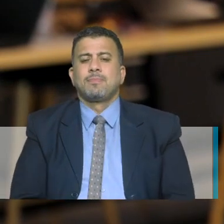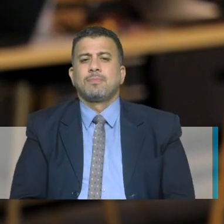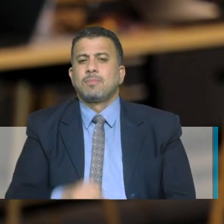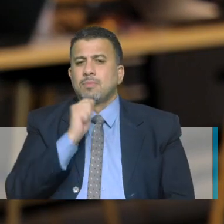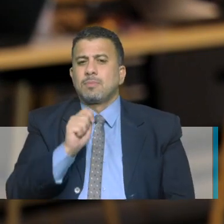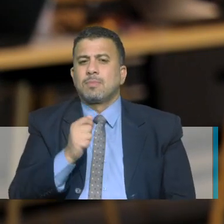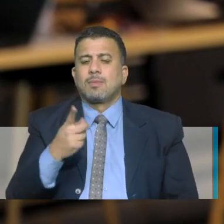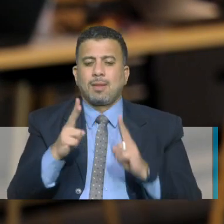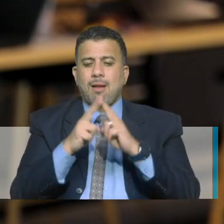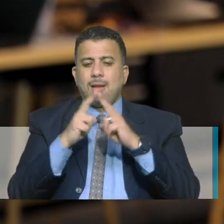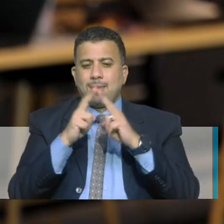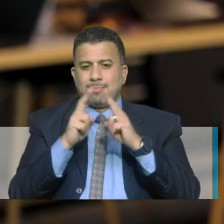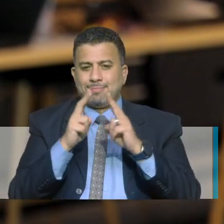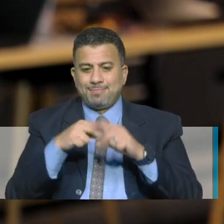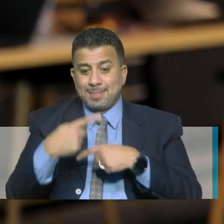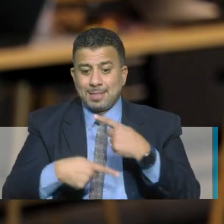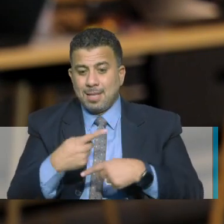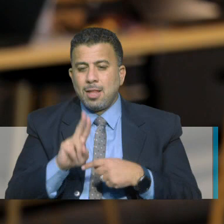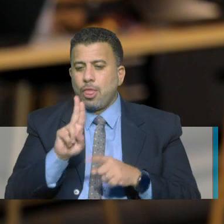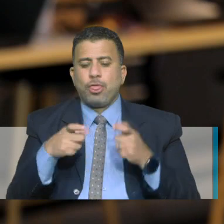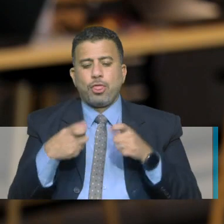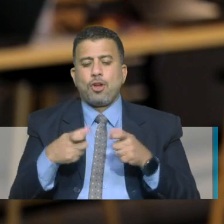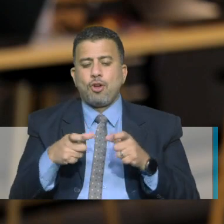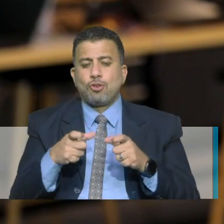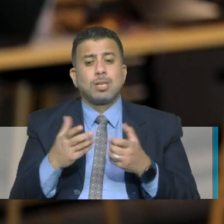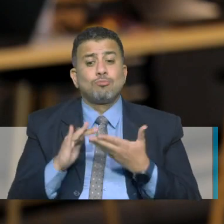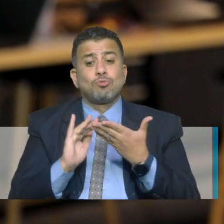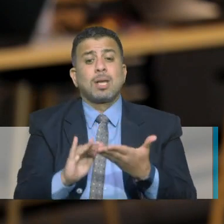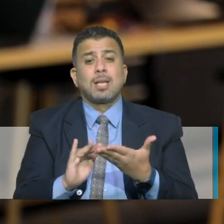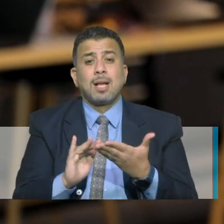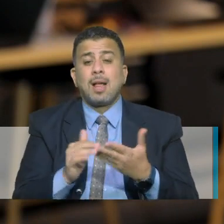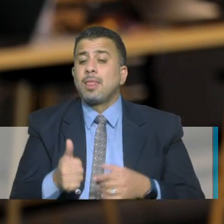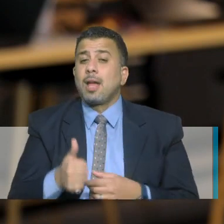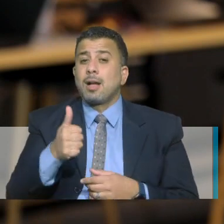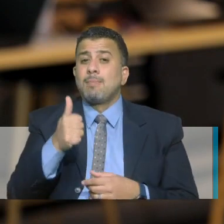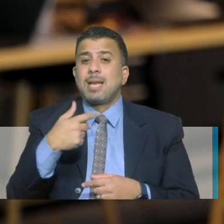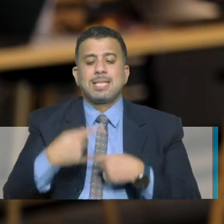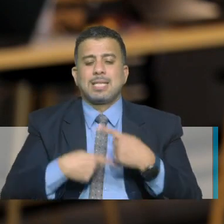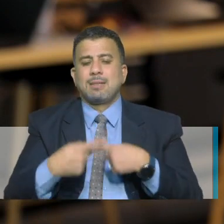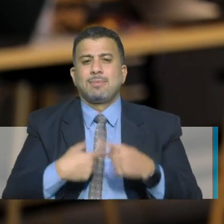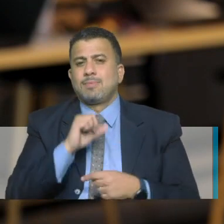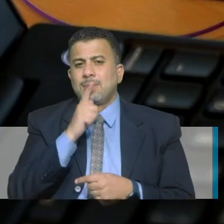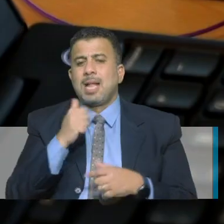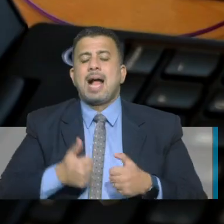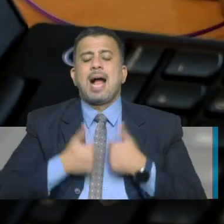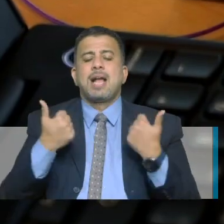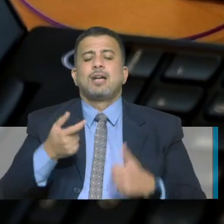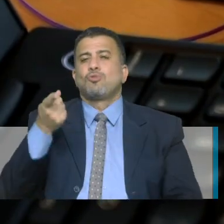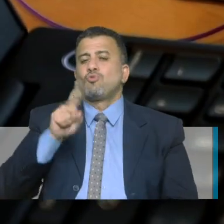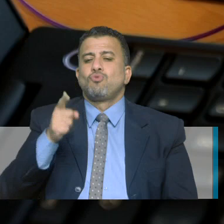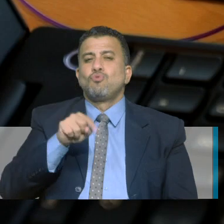استخدام الدوائر الكهربائية واستخدام التكنولوجيا لخدمة أو لتحقيق الاستدامة في حياتنا